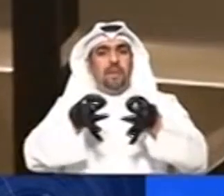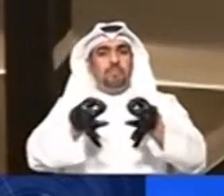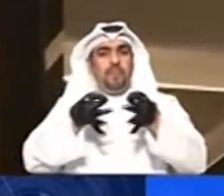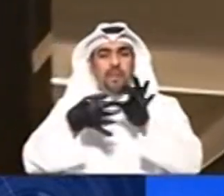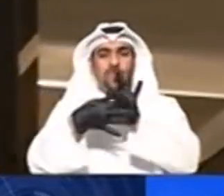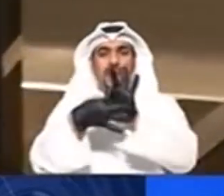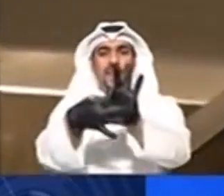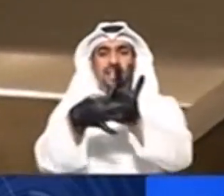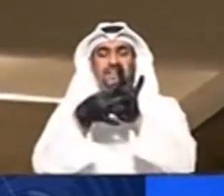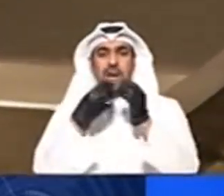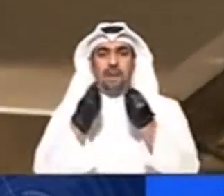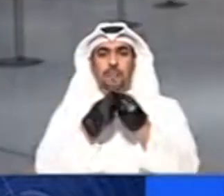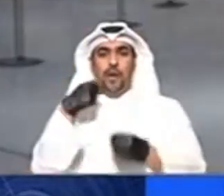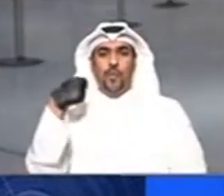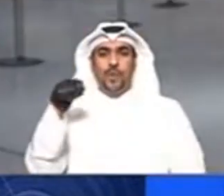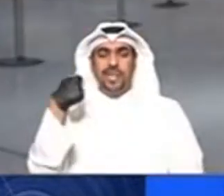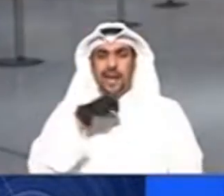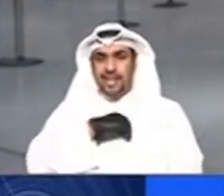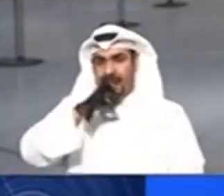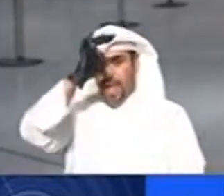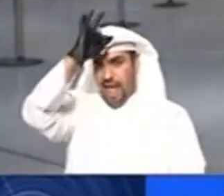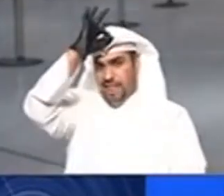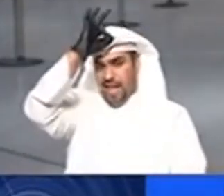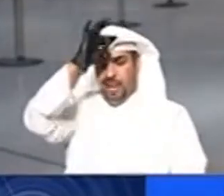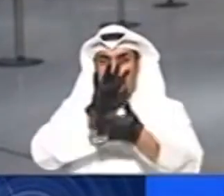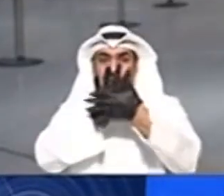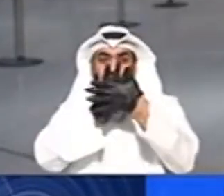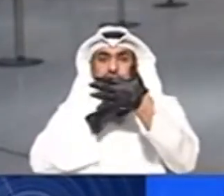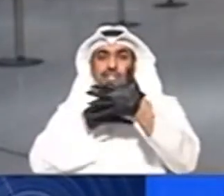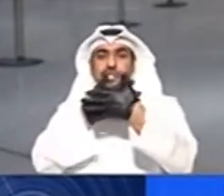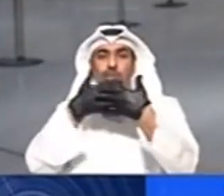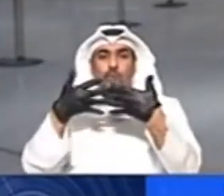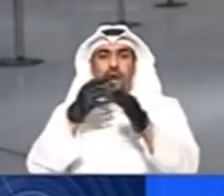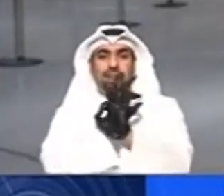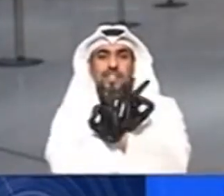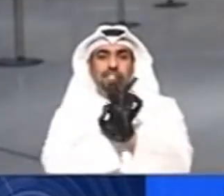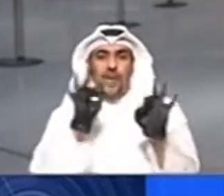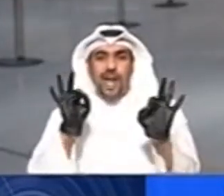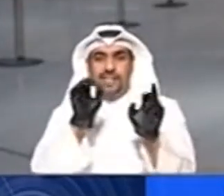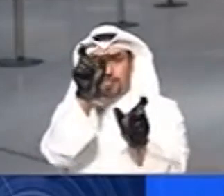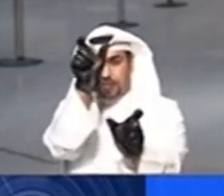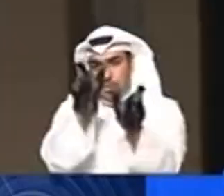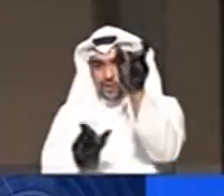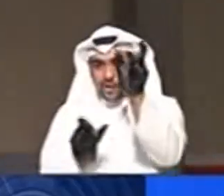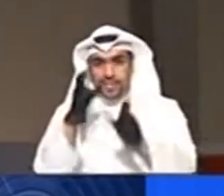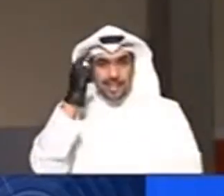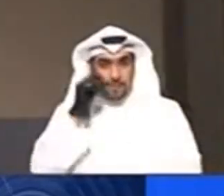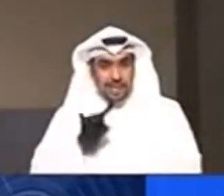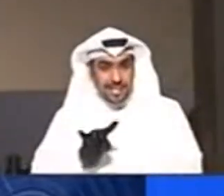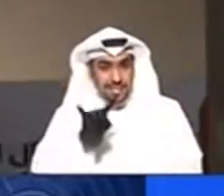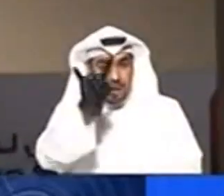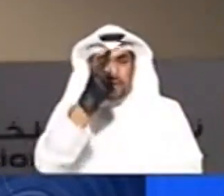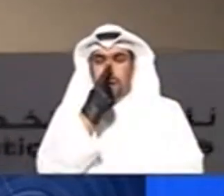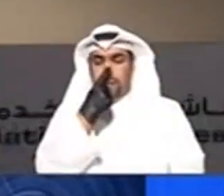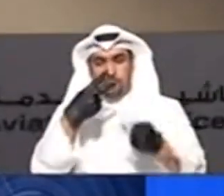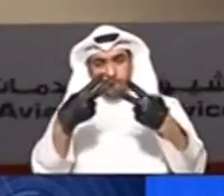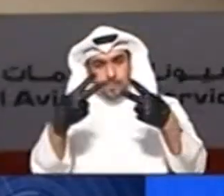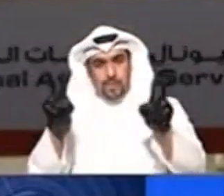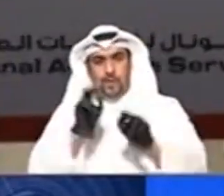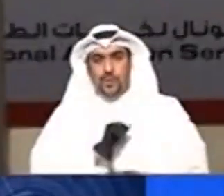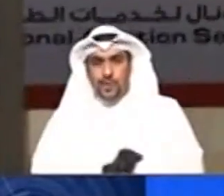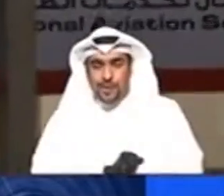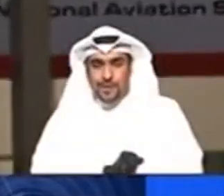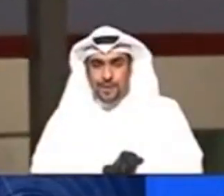لنحط فيها جدول لمغادرات الرعاية الدول لدولهم. عدد من الطائرات وعلى متنها ما